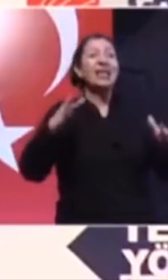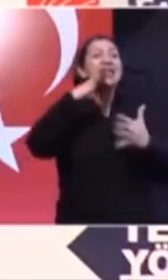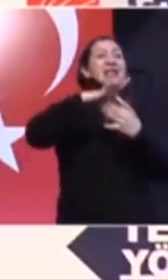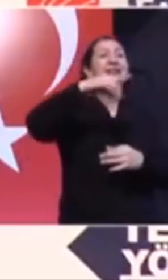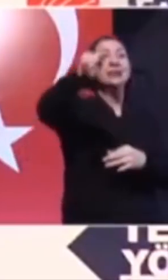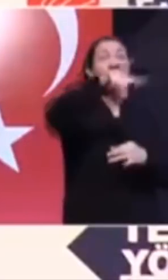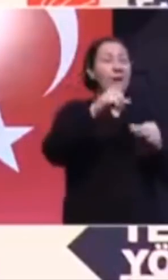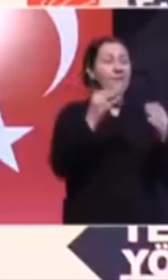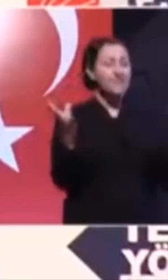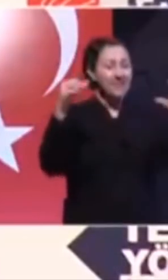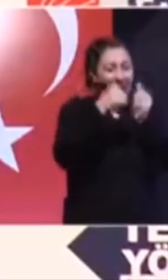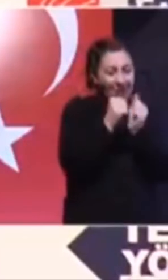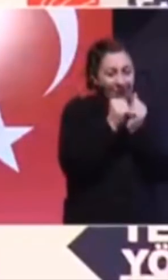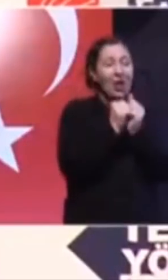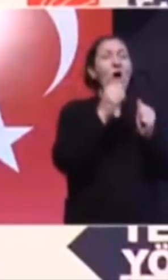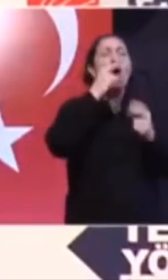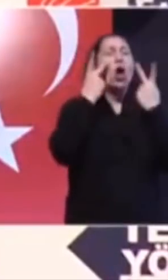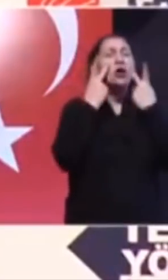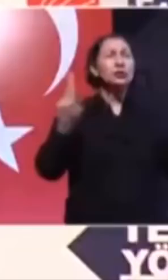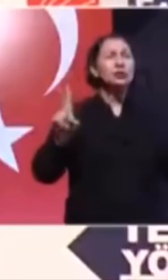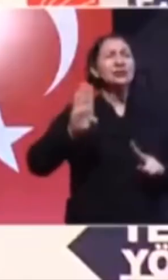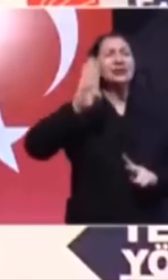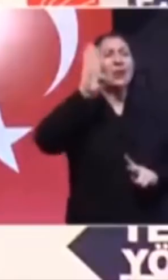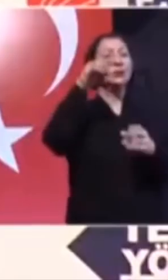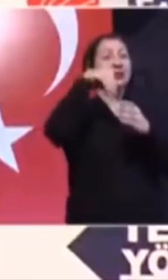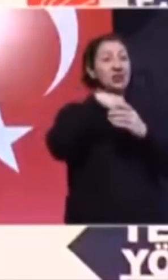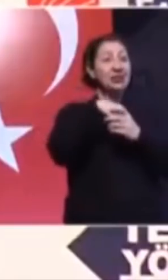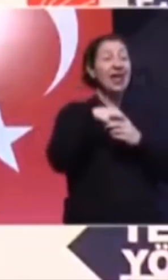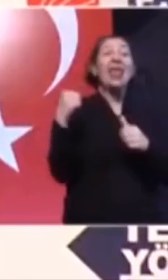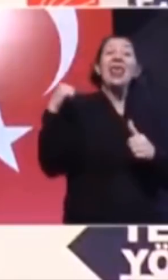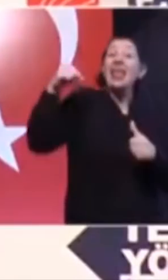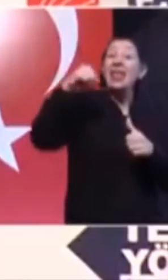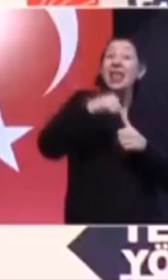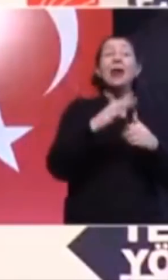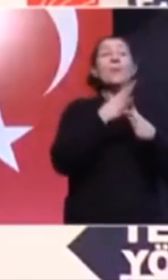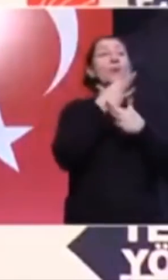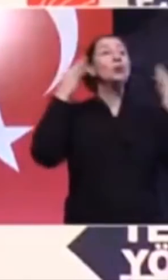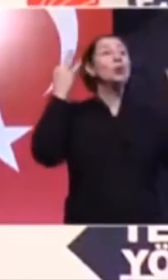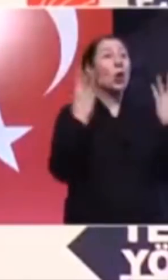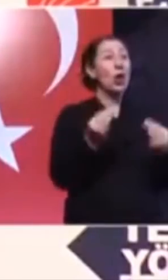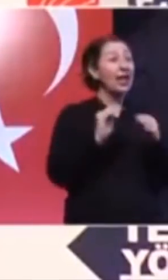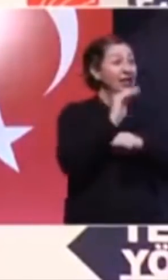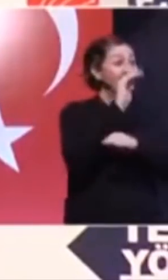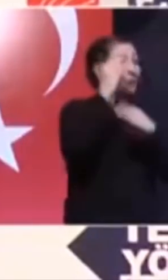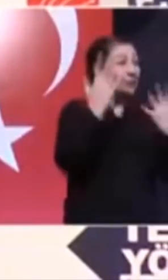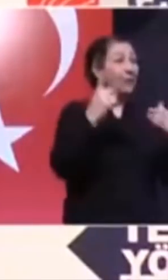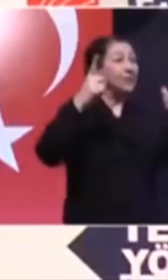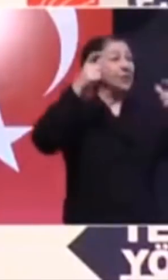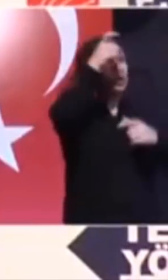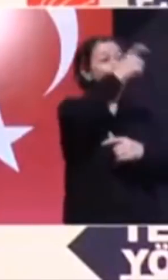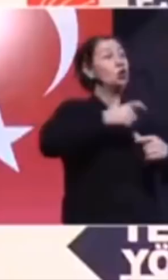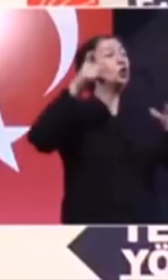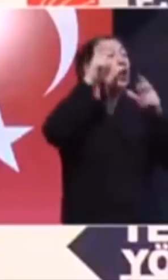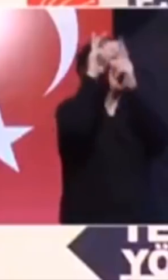bir arada özgürce, demokrasi içinde yeniden mutlu bir şekilde yaşayabileceği bir